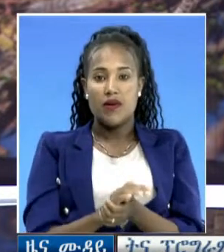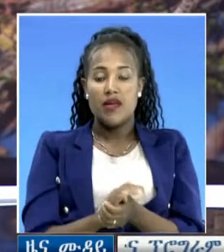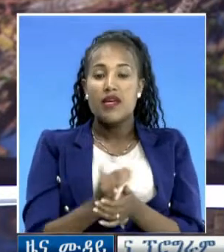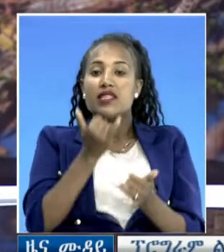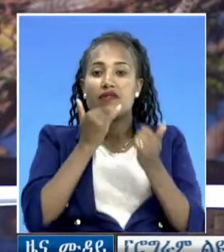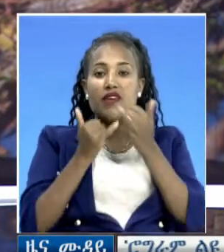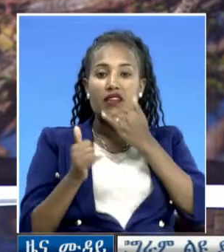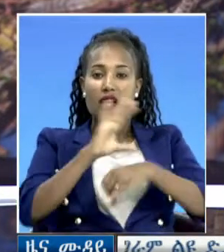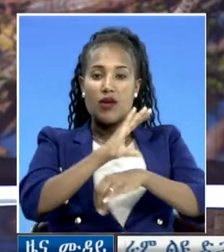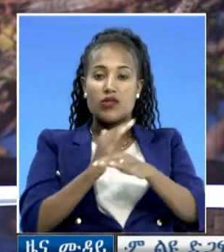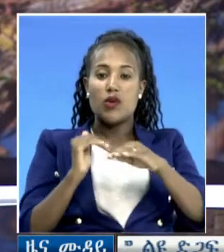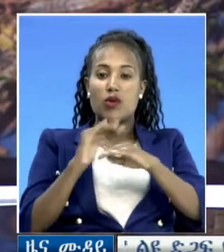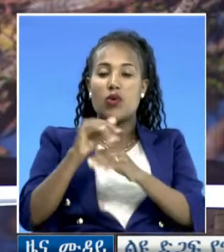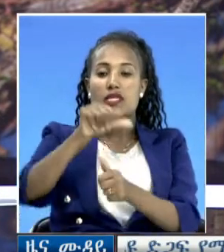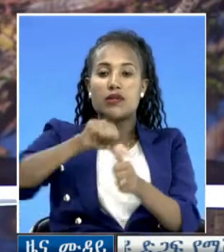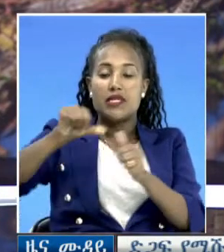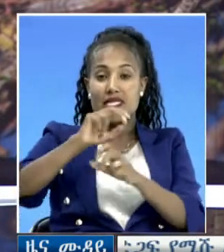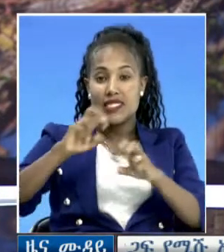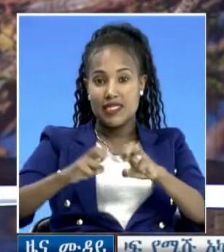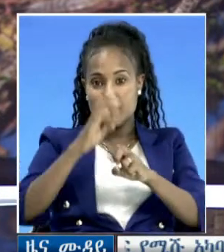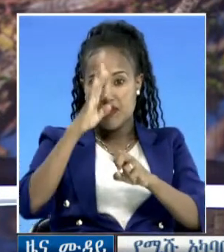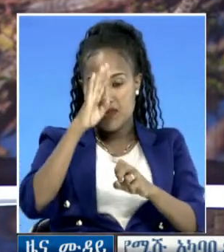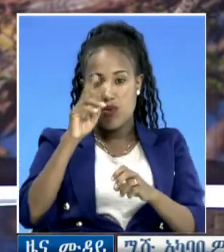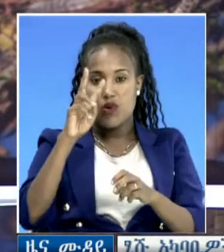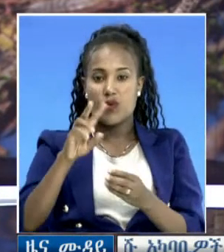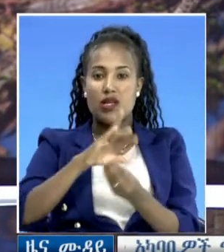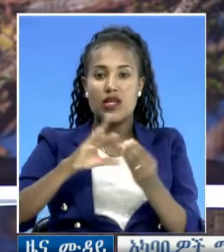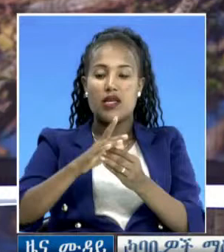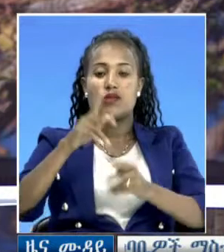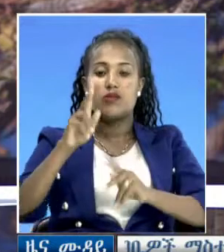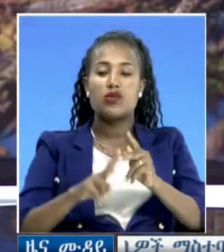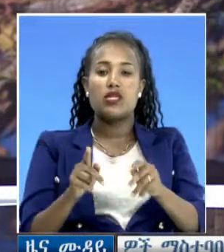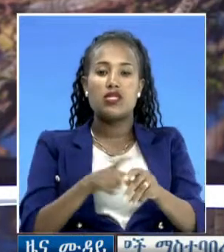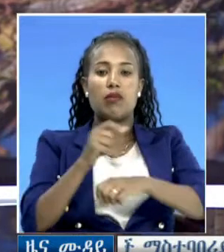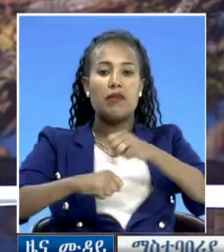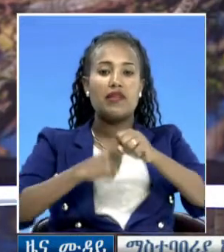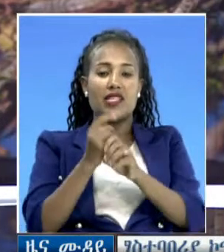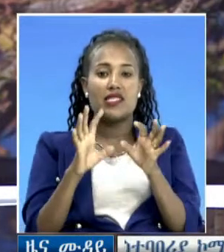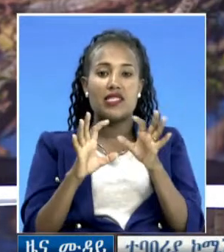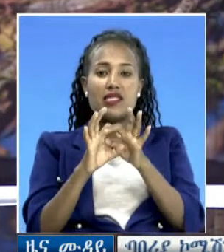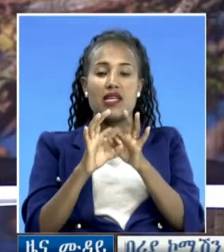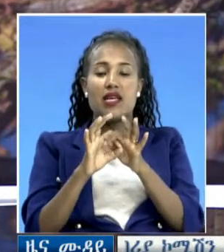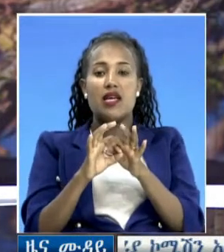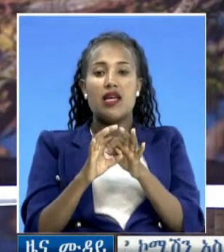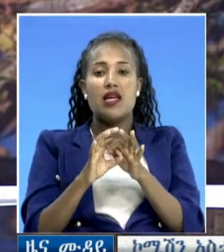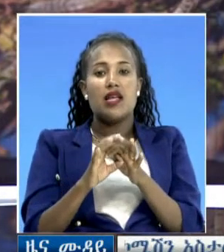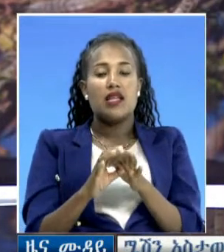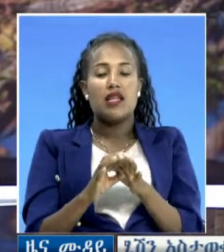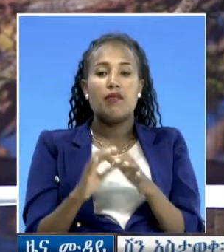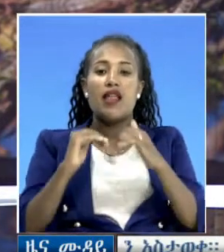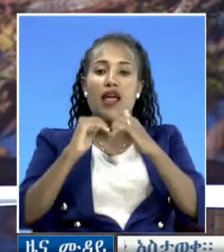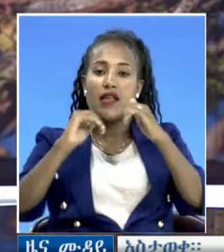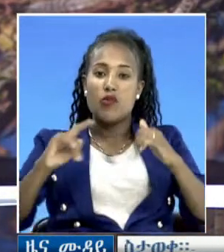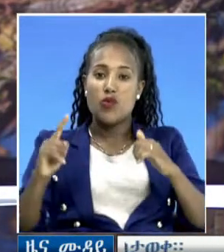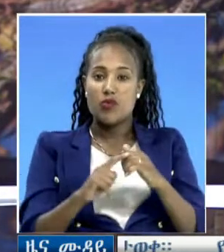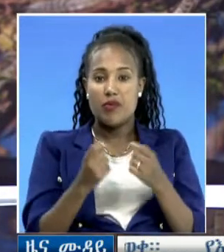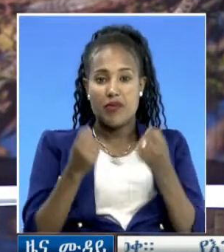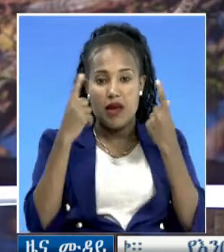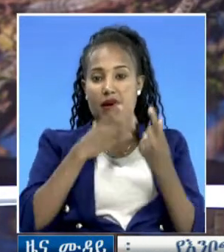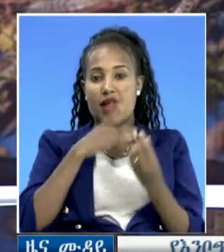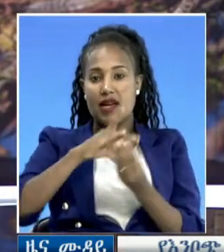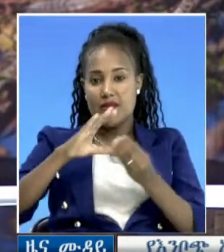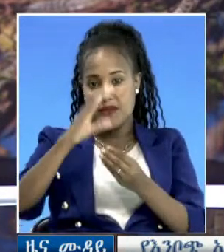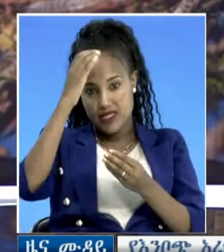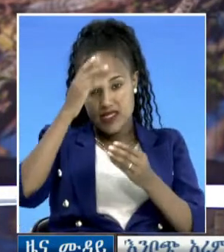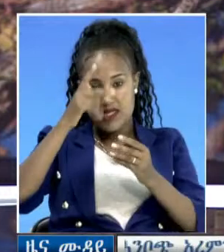የጥፋት ኃይሎች ተልዕኮ የእርስ በርስ ግጭት በመፍጠር የሁለቱን ክልል ህዝቦች የረጅም ዓመታት ትስስር ለማሻከር መሆኑን በመረዳት የአማራ ክልል